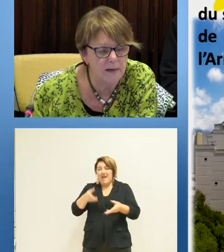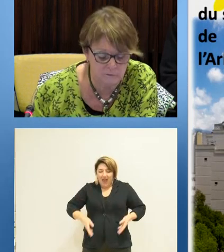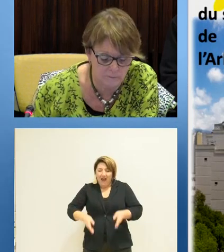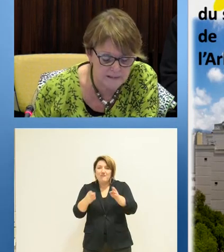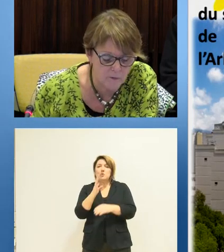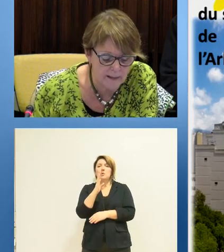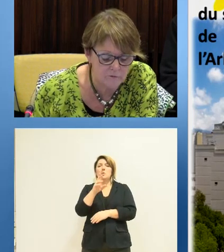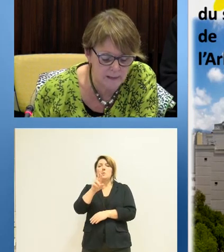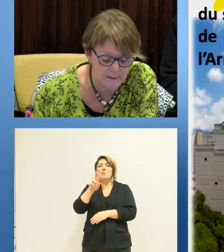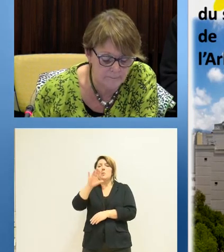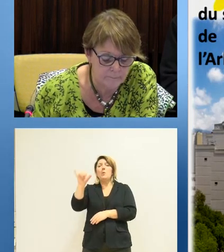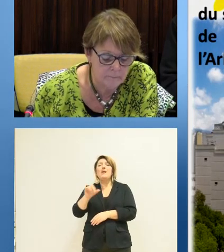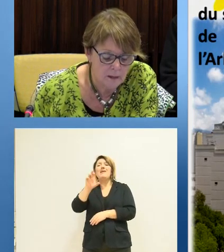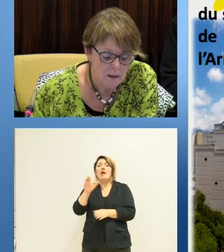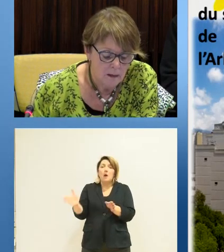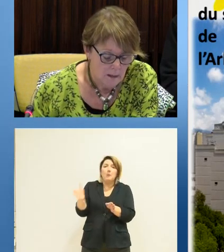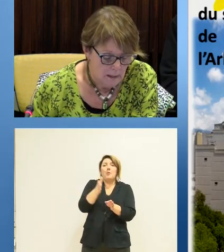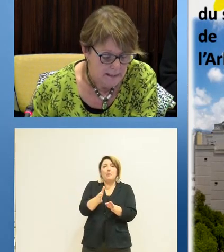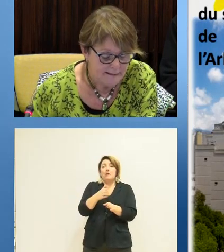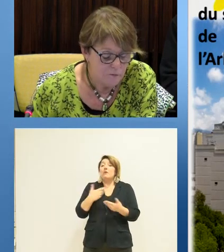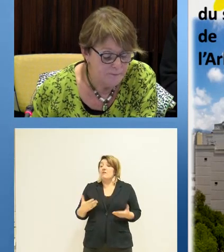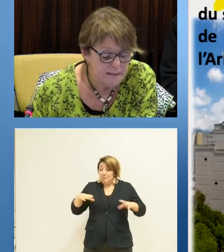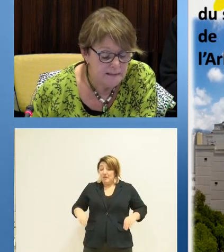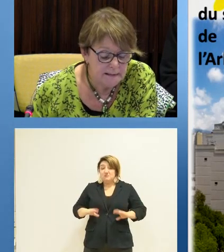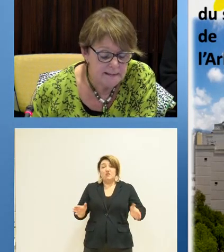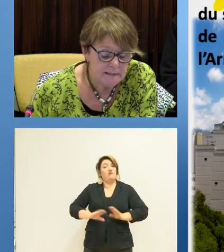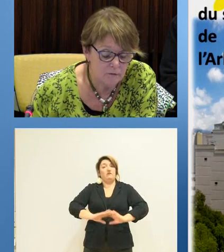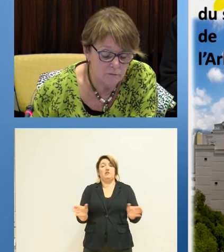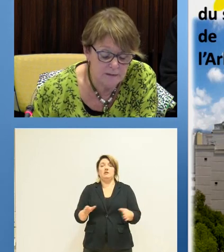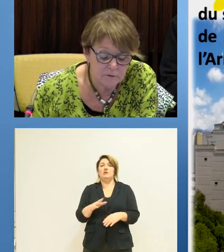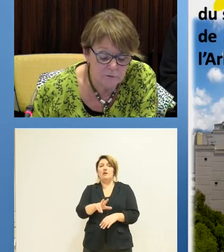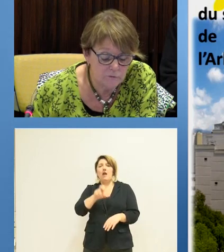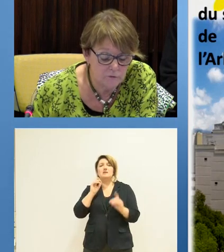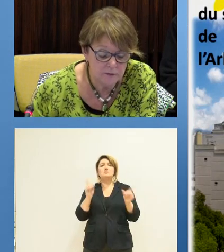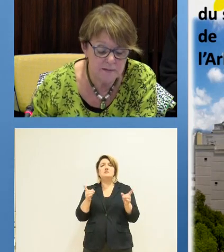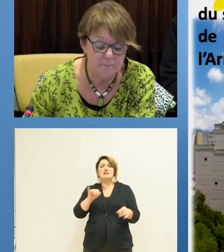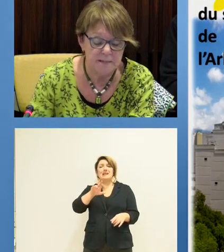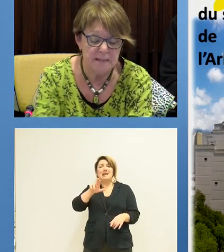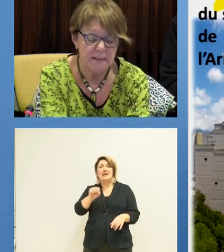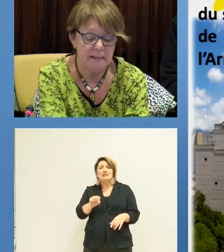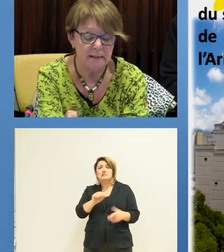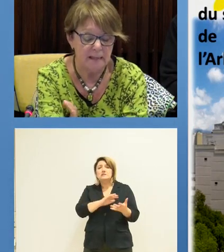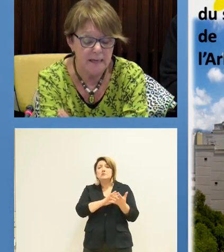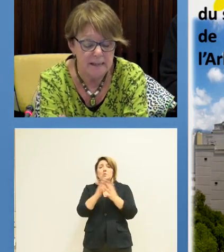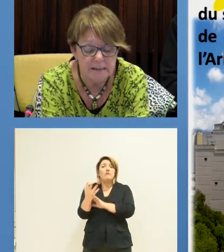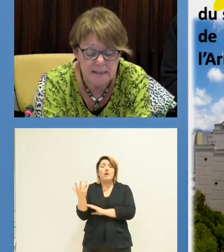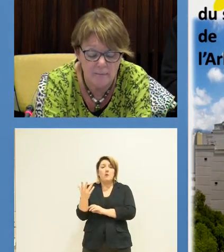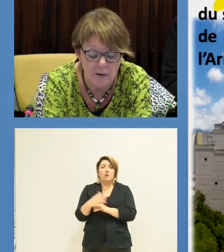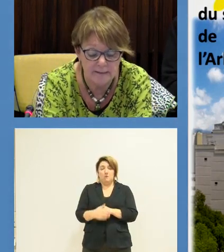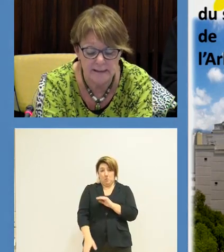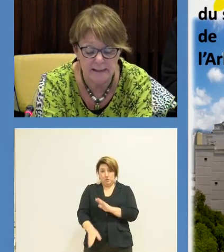non plus à son emplacement actuel l'ex piscine iris le devenir le devenir de cette piscine était